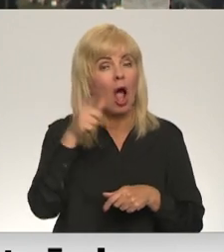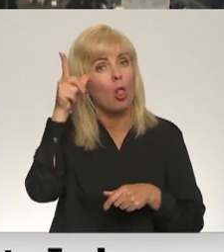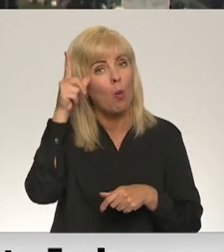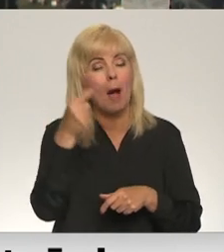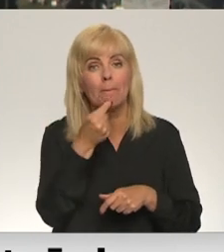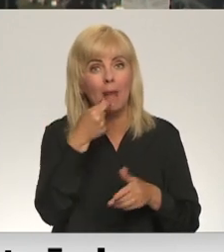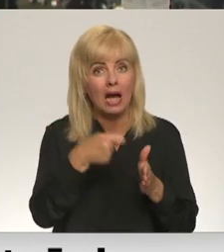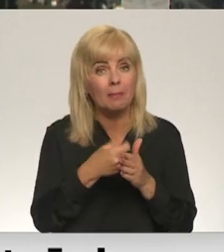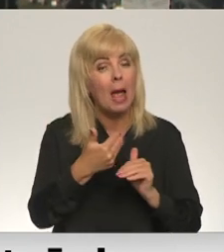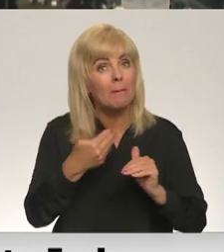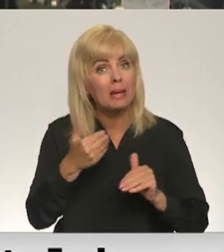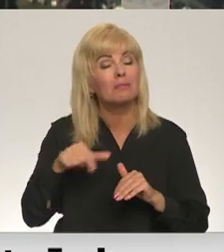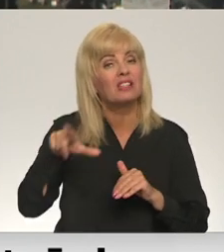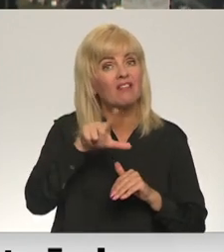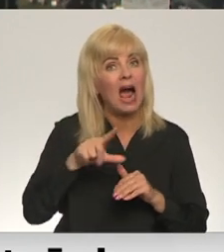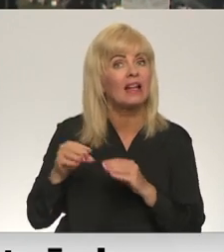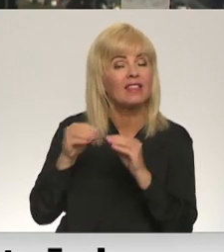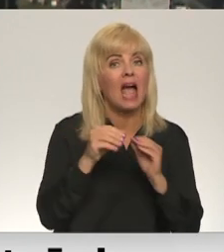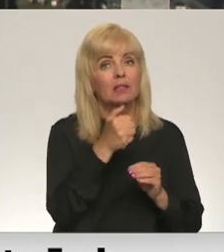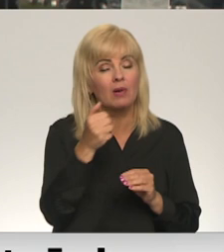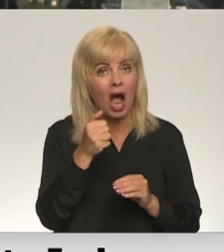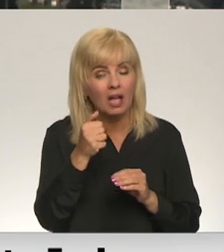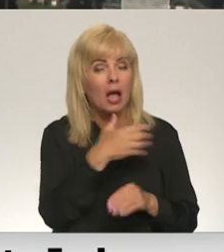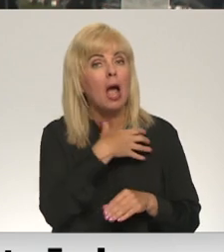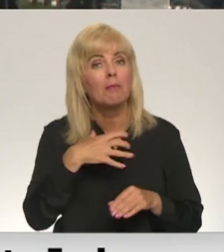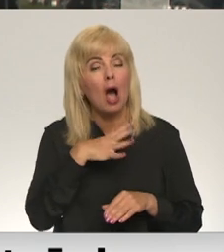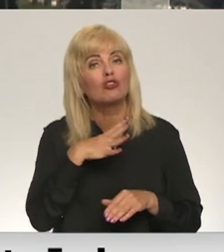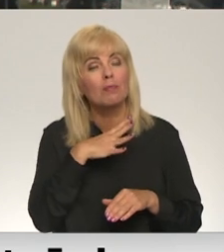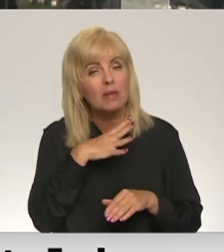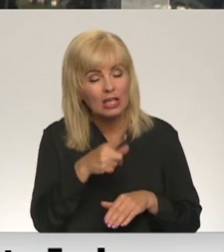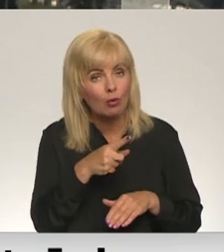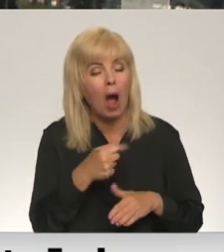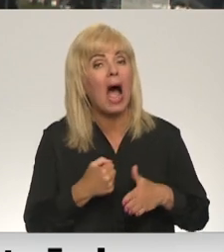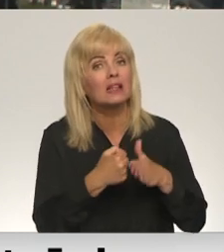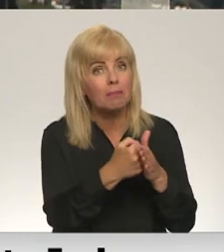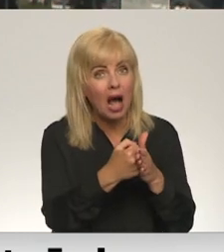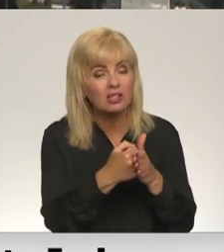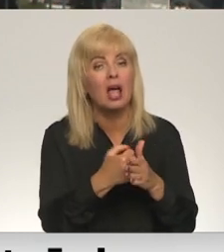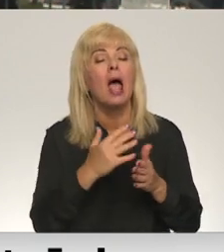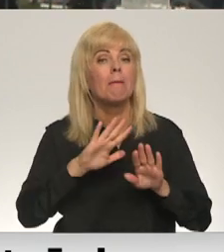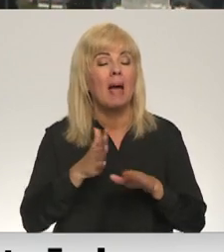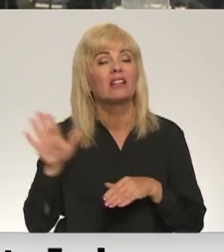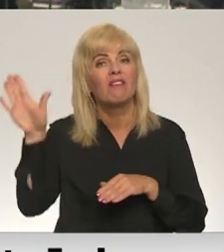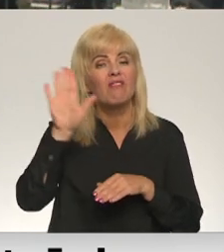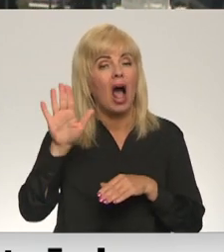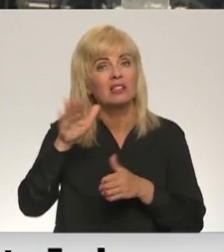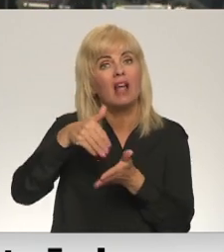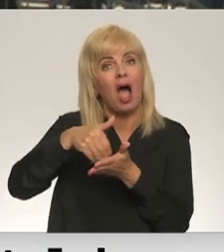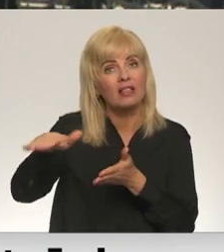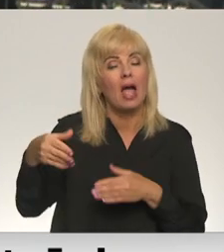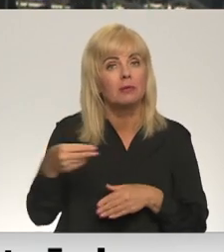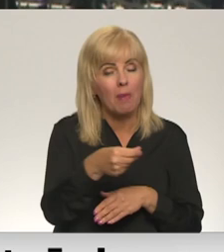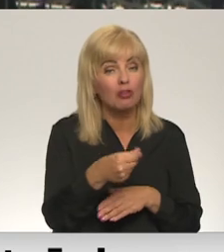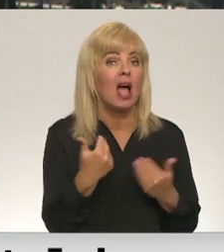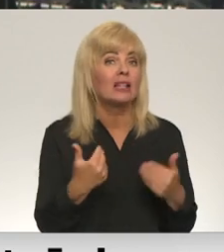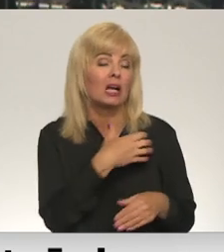nekā 10 gadiem pašvaldībām vēl bija pieejams valsts atbalsts, lai latvāņus iznīcinātu, taču nu valsts atteicās. Tāpēc šobrīd